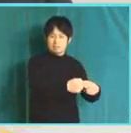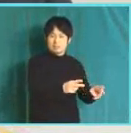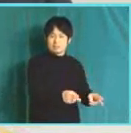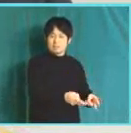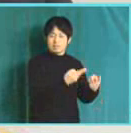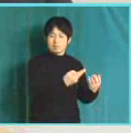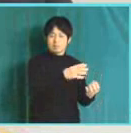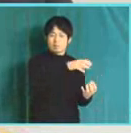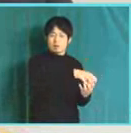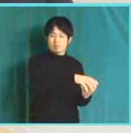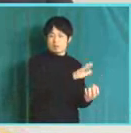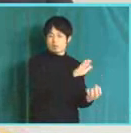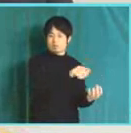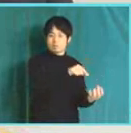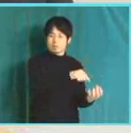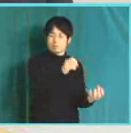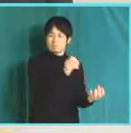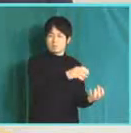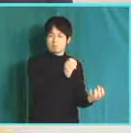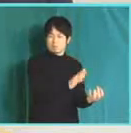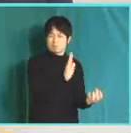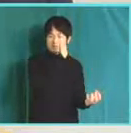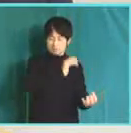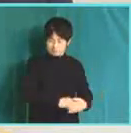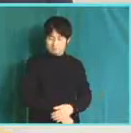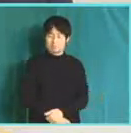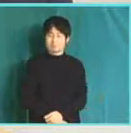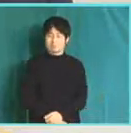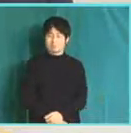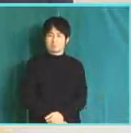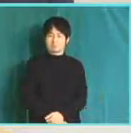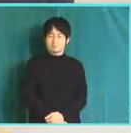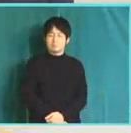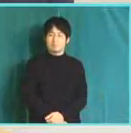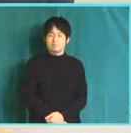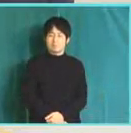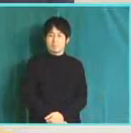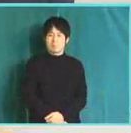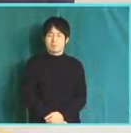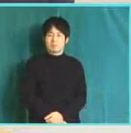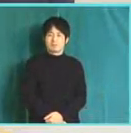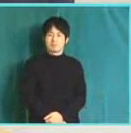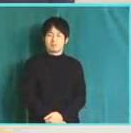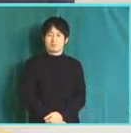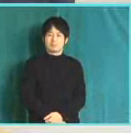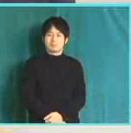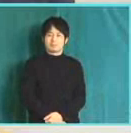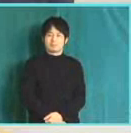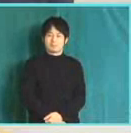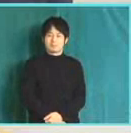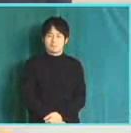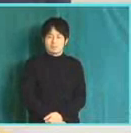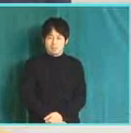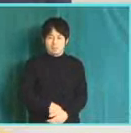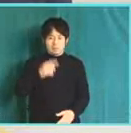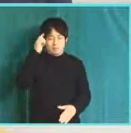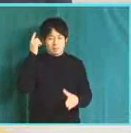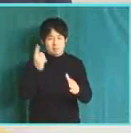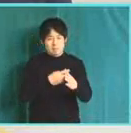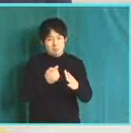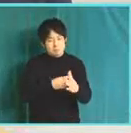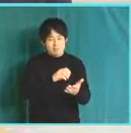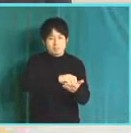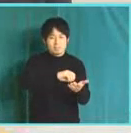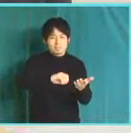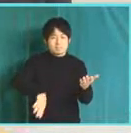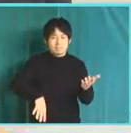に通せていただけるようにお願いしたいと思っております。 はい、ね、もしかしたら何の気なしにもう